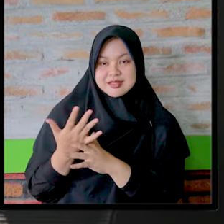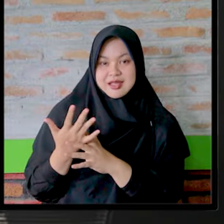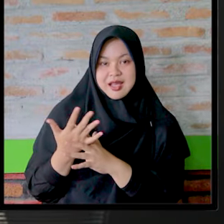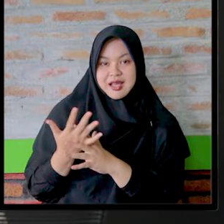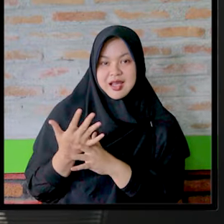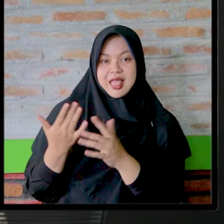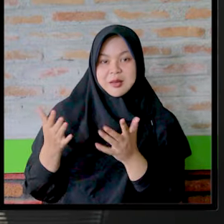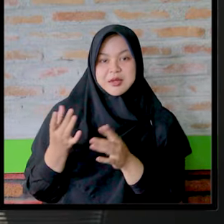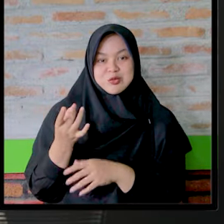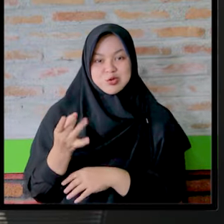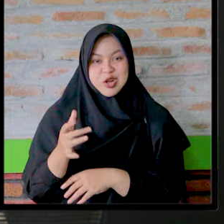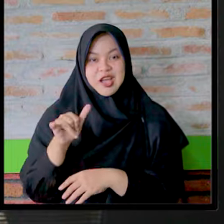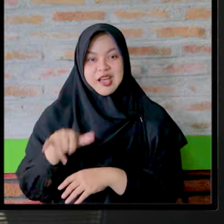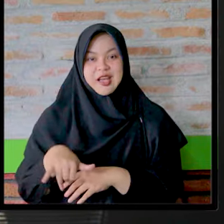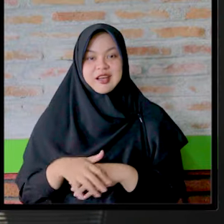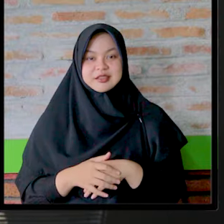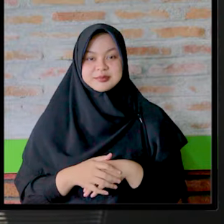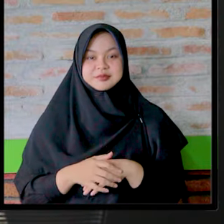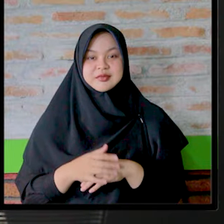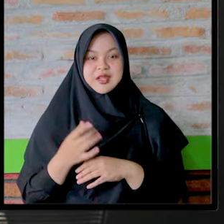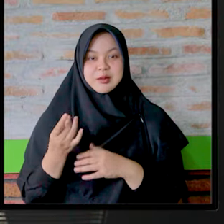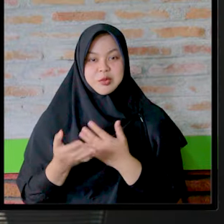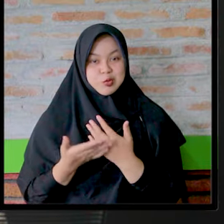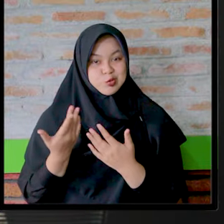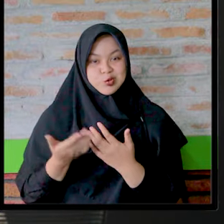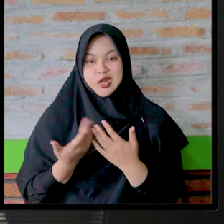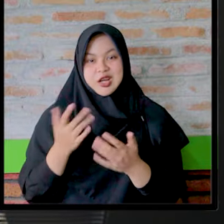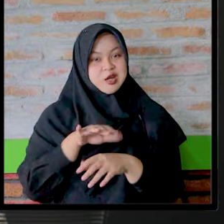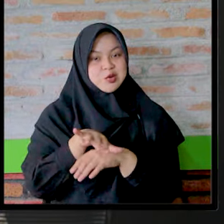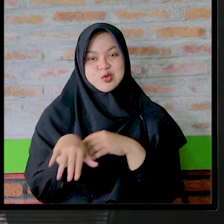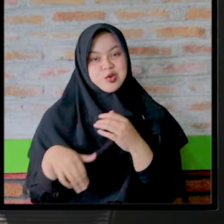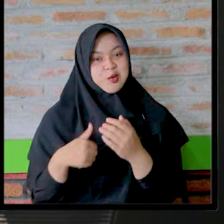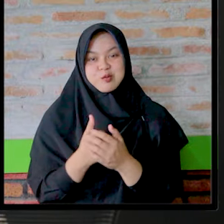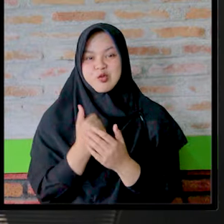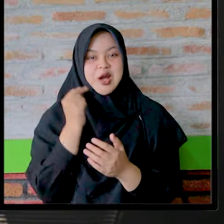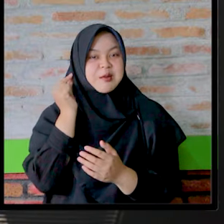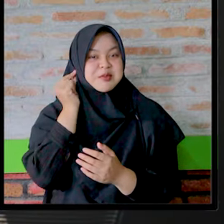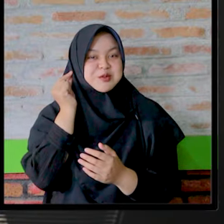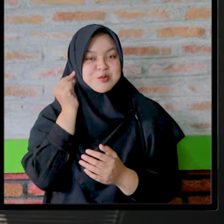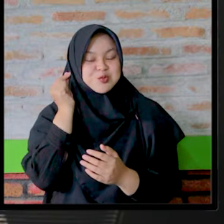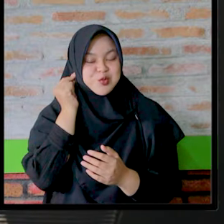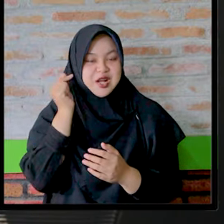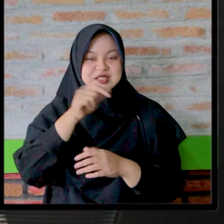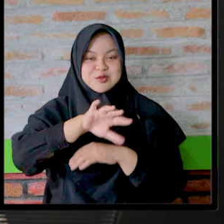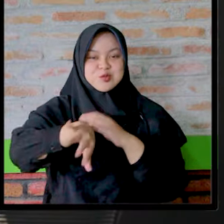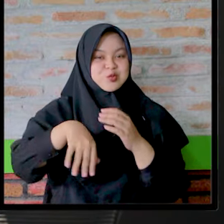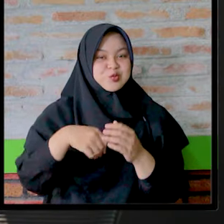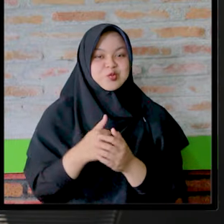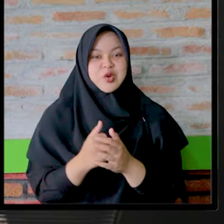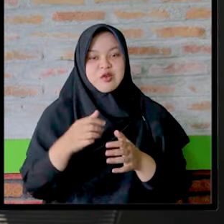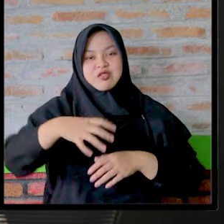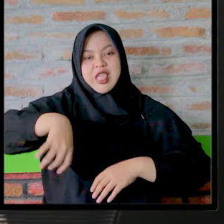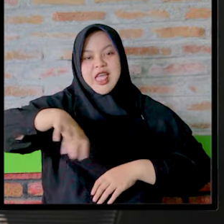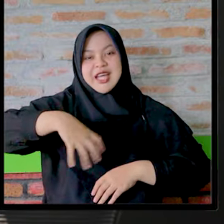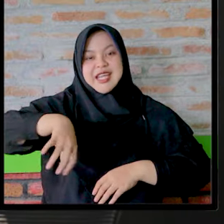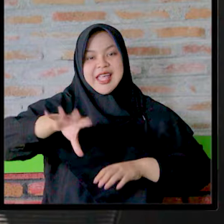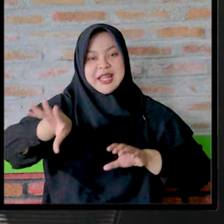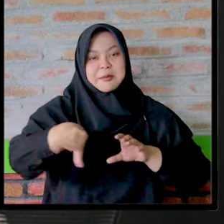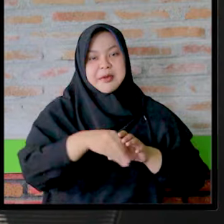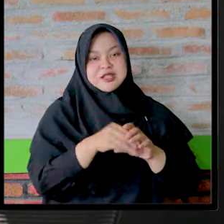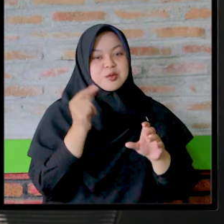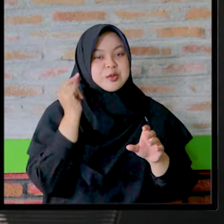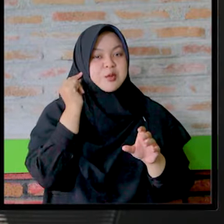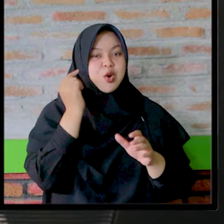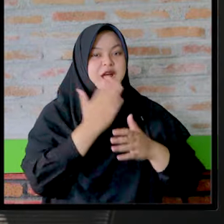mudah ya Bagi EE semua perempuan begitu di Sem wilayah terus termasuk perempuan diabel Nah mungkin